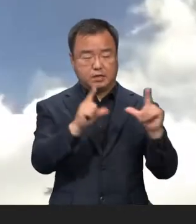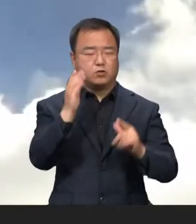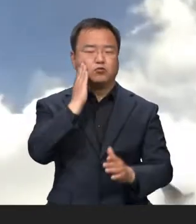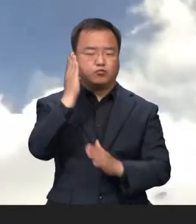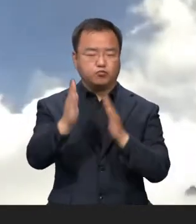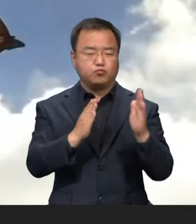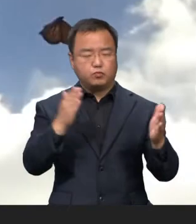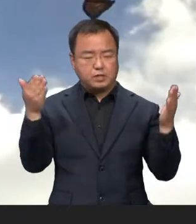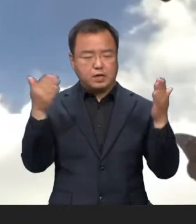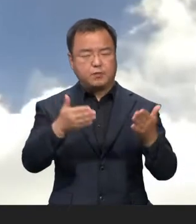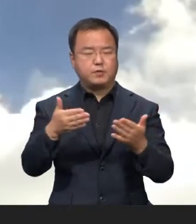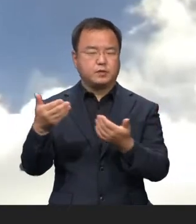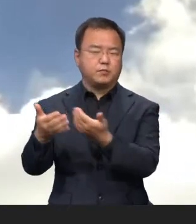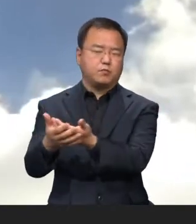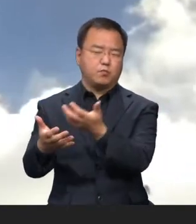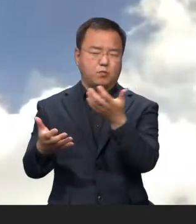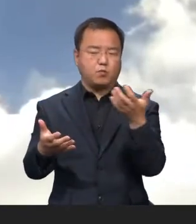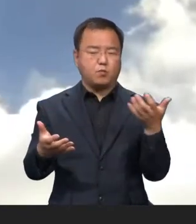여행을 시작합니다.